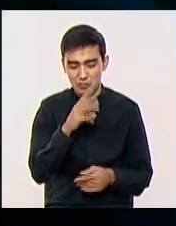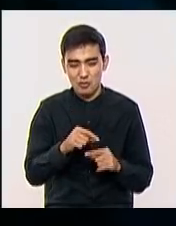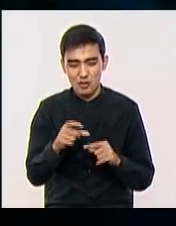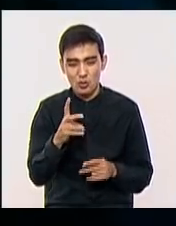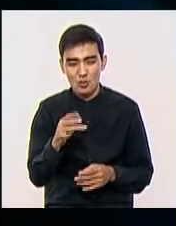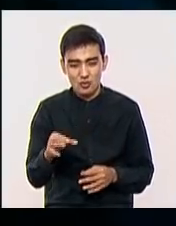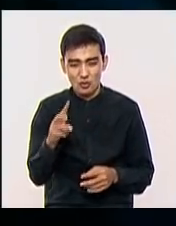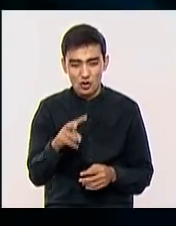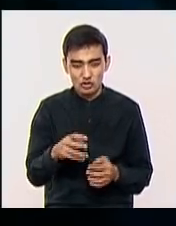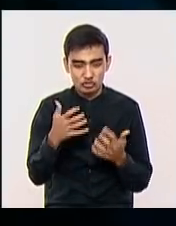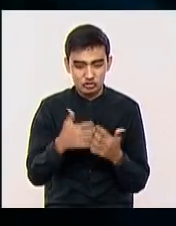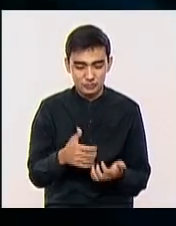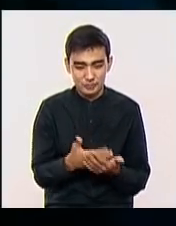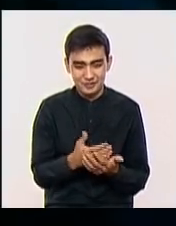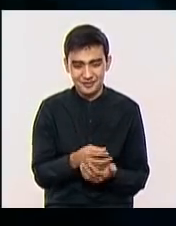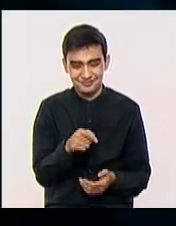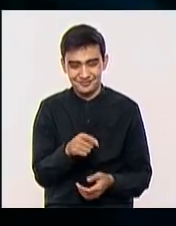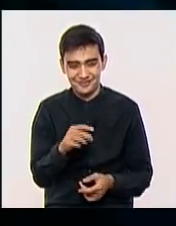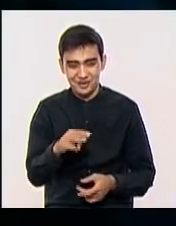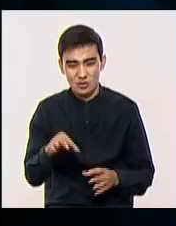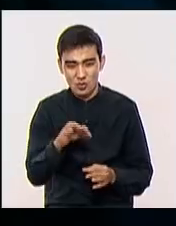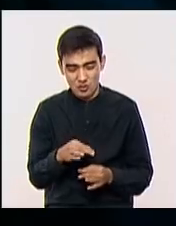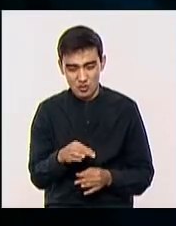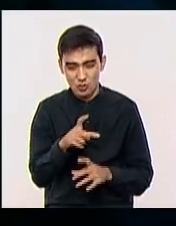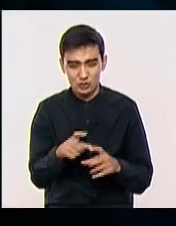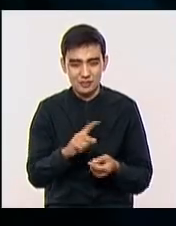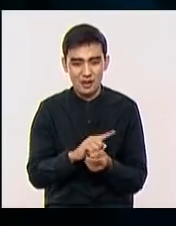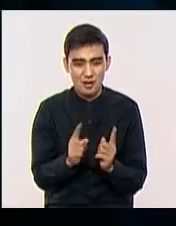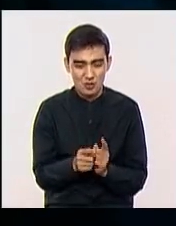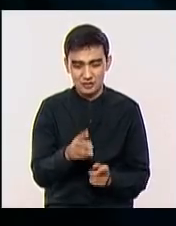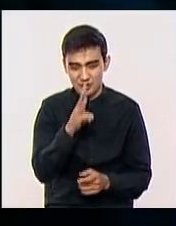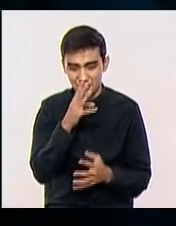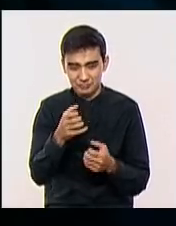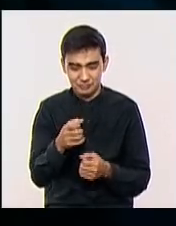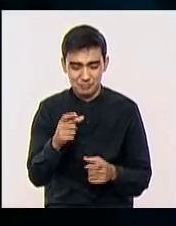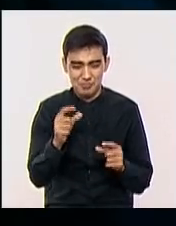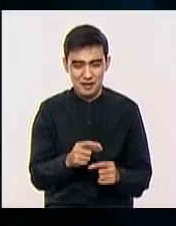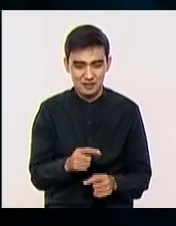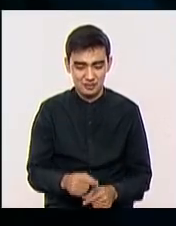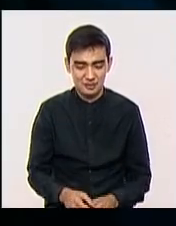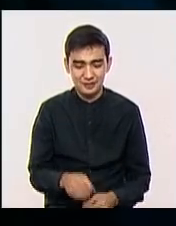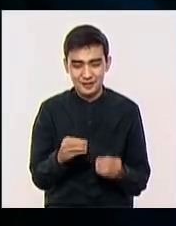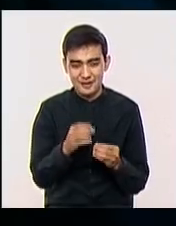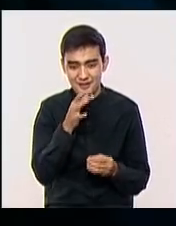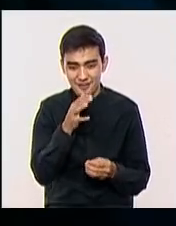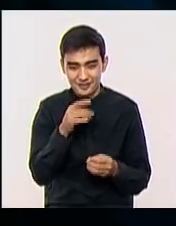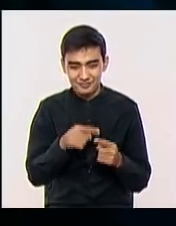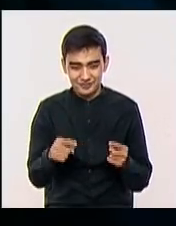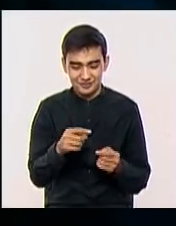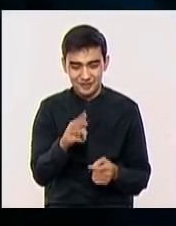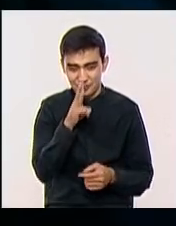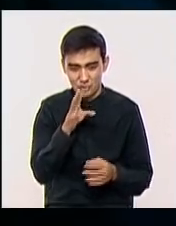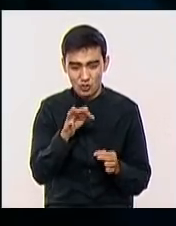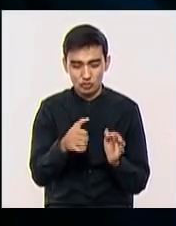страна импортирует много именно в этой валюте, то выходит, что люди наоборот стали зарабатывать меньше. За 10 лет средний заработок упал